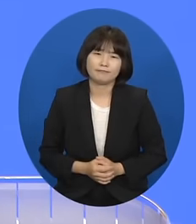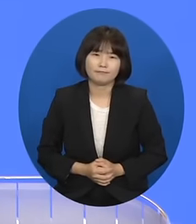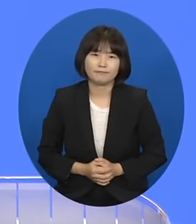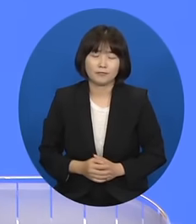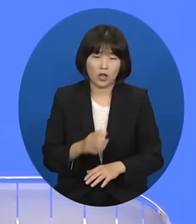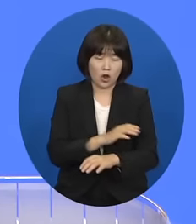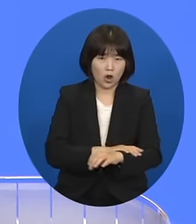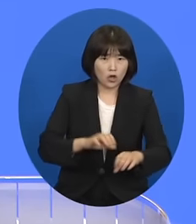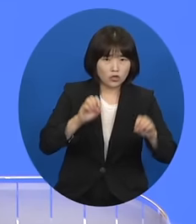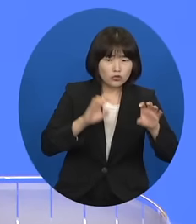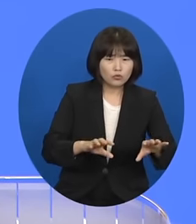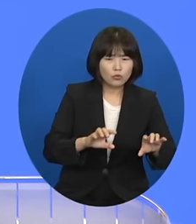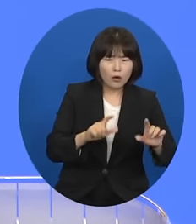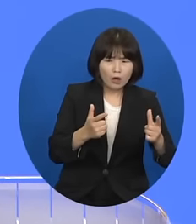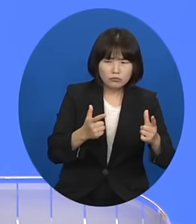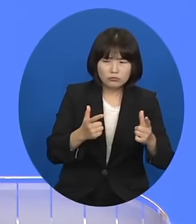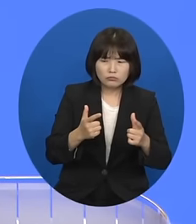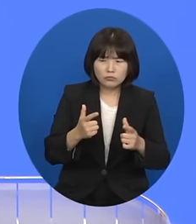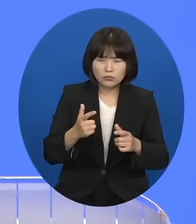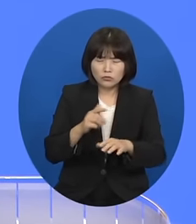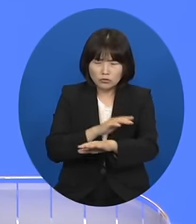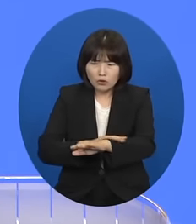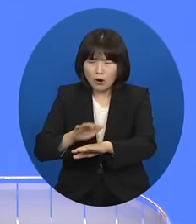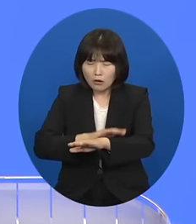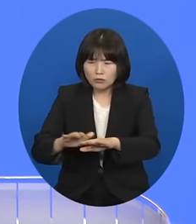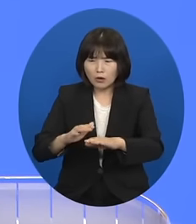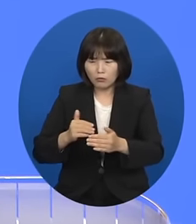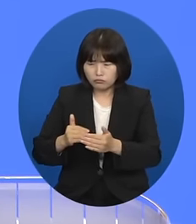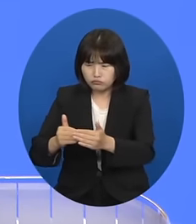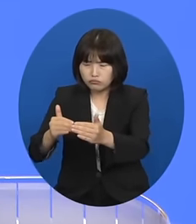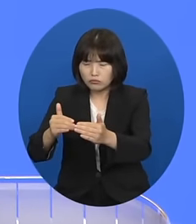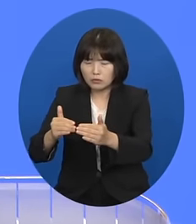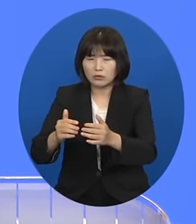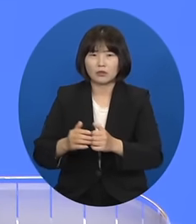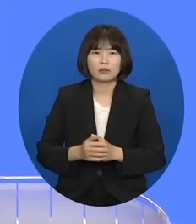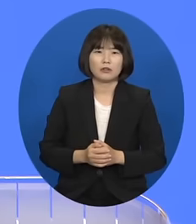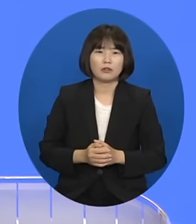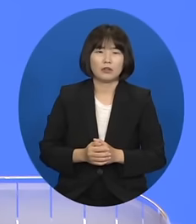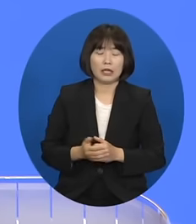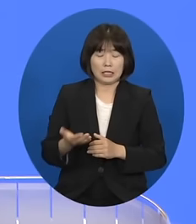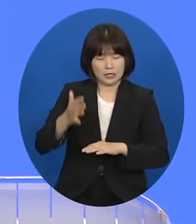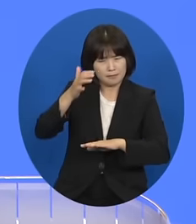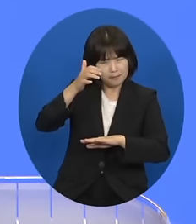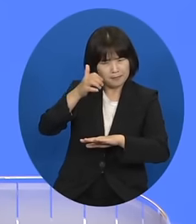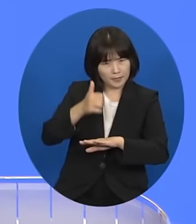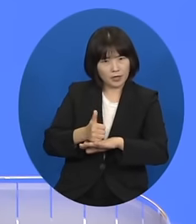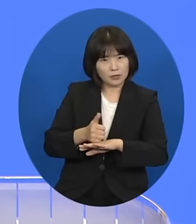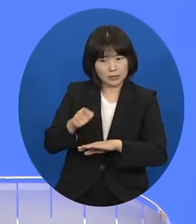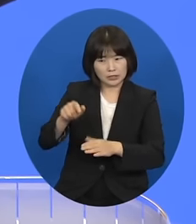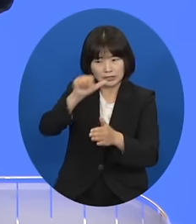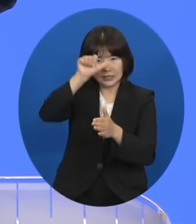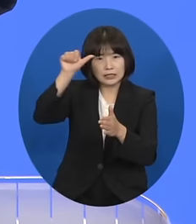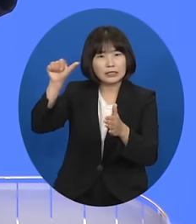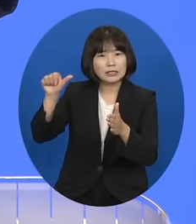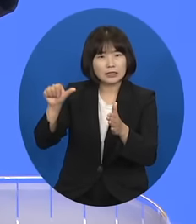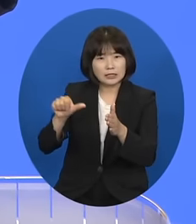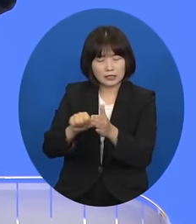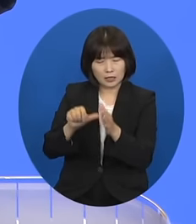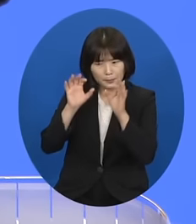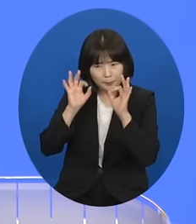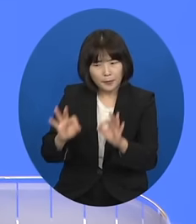헛수고가 아니라 너무 잘 되는 거예요. 근데 여러분, 시편 기자의 고백이 뭐였냐면 마지막에 그의 인생의 마지막을 봤다는